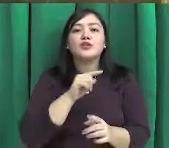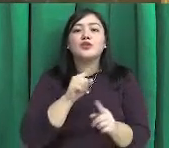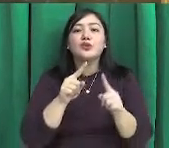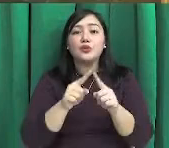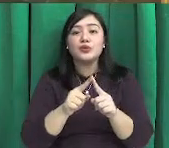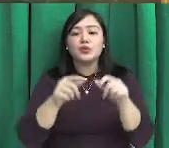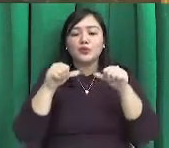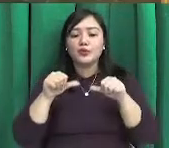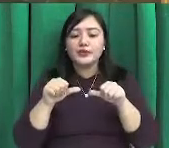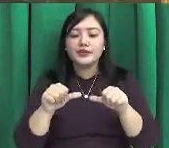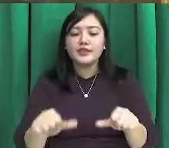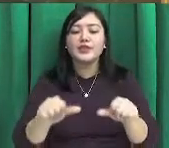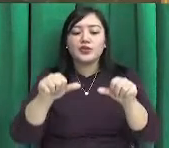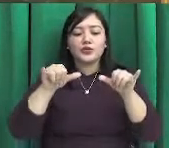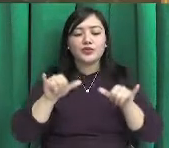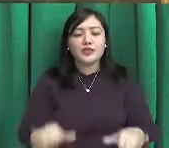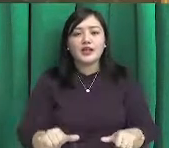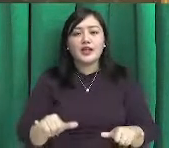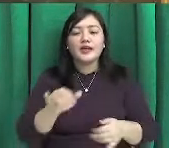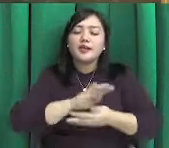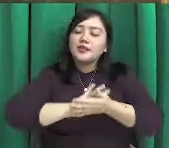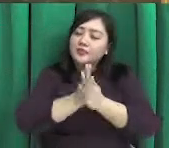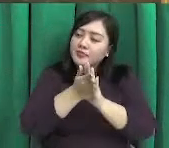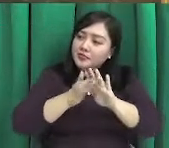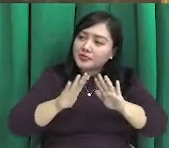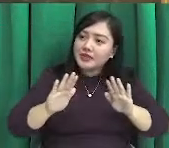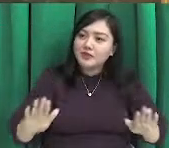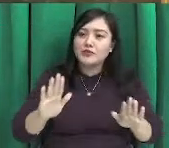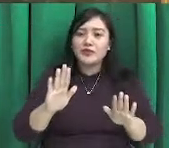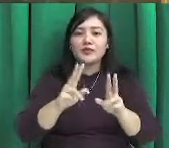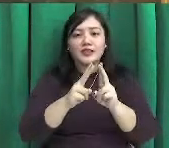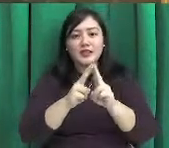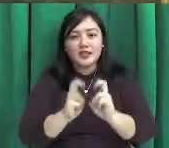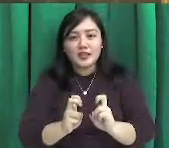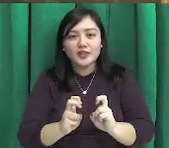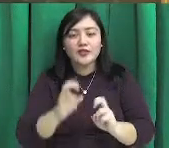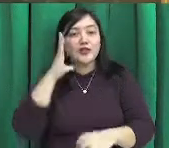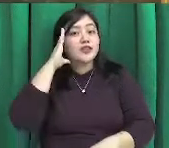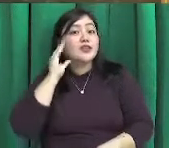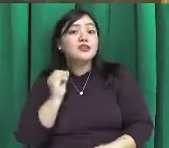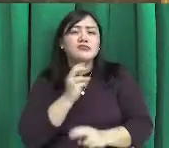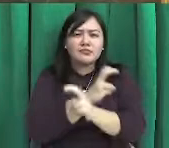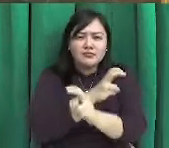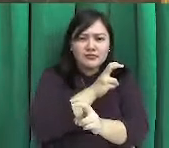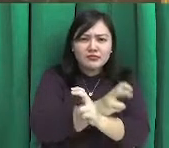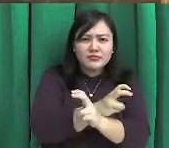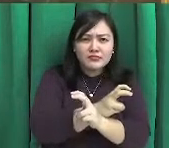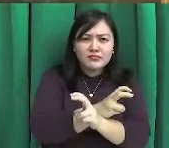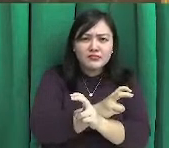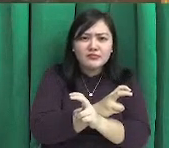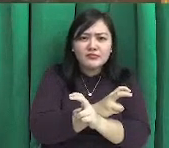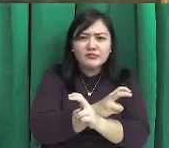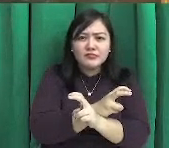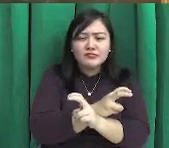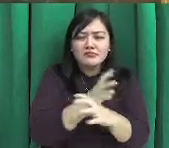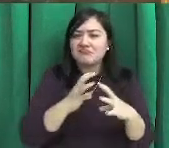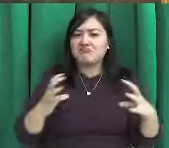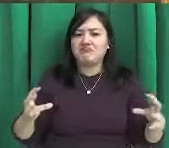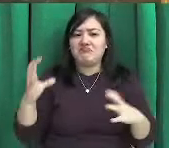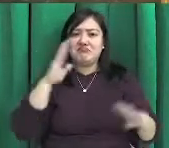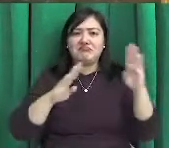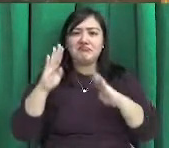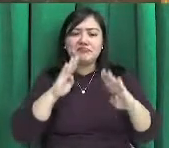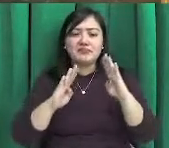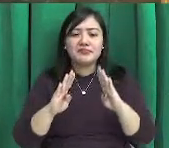tiniterminate na nila yung buhay nila para ma-terminate nila yung pain nila. See? Yeah. So, the only way for them